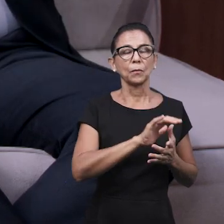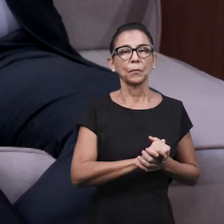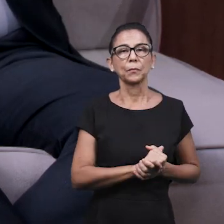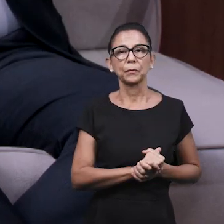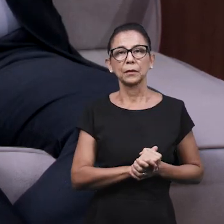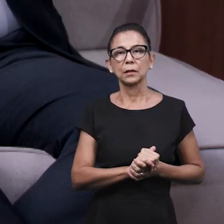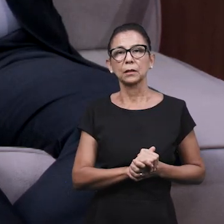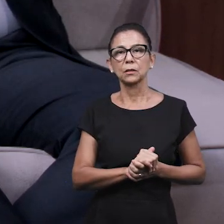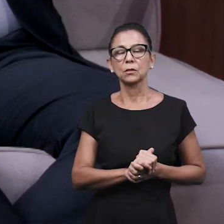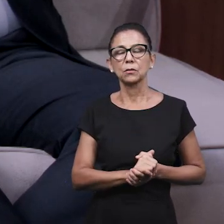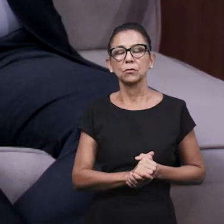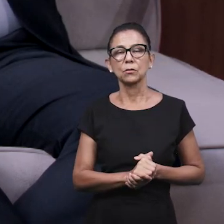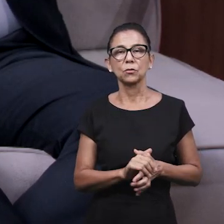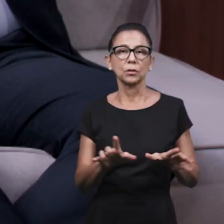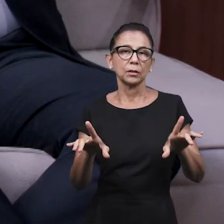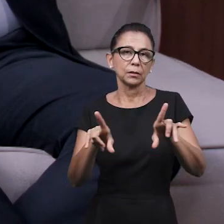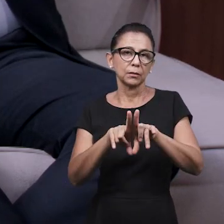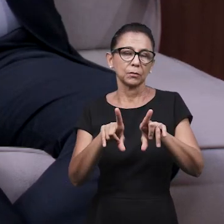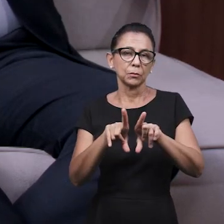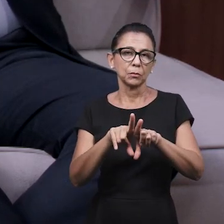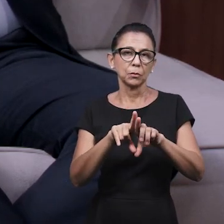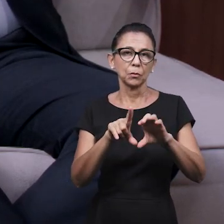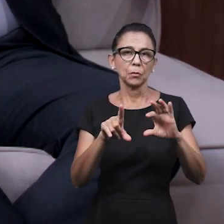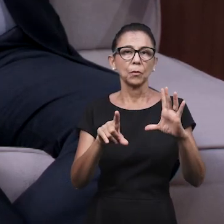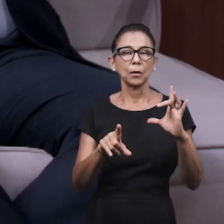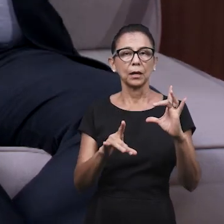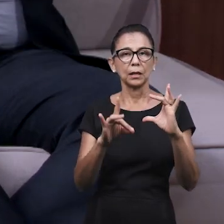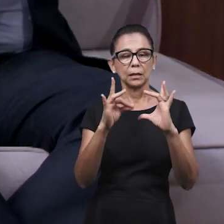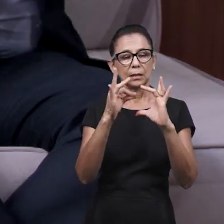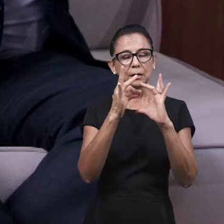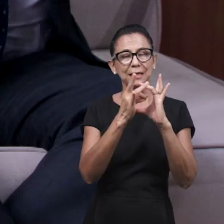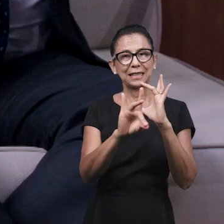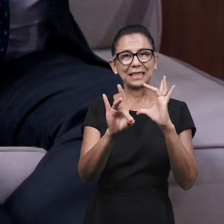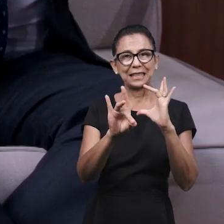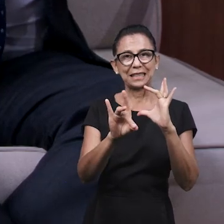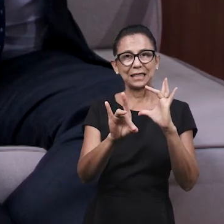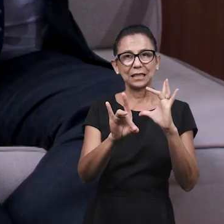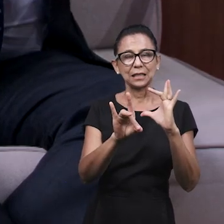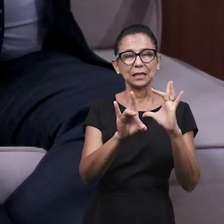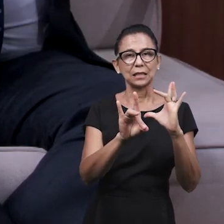en vérité, Josias, la Bible montre